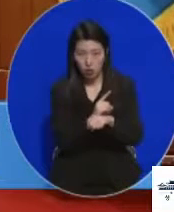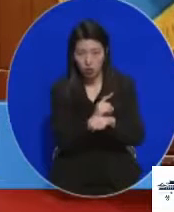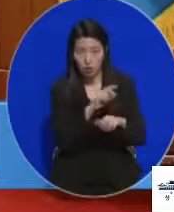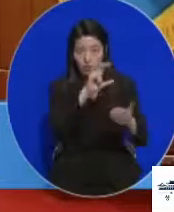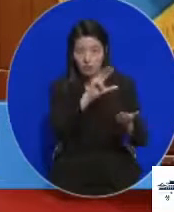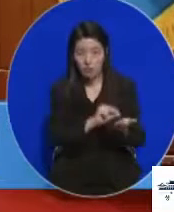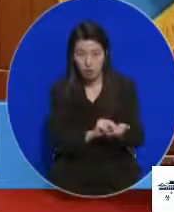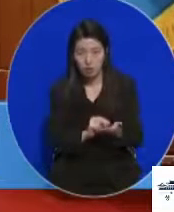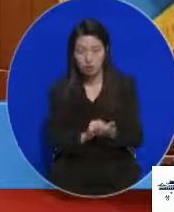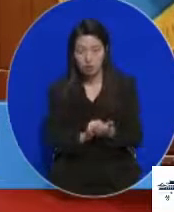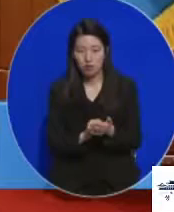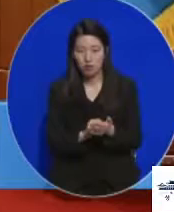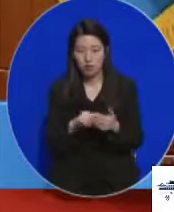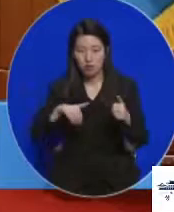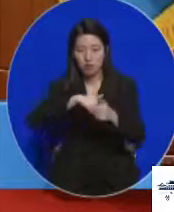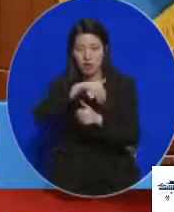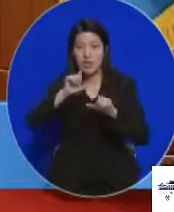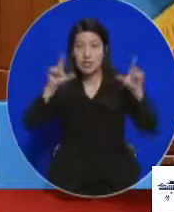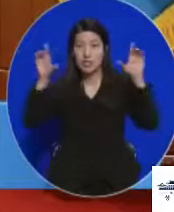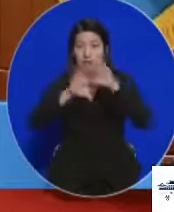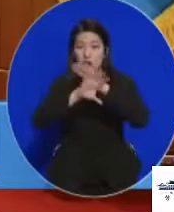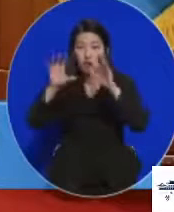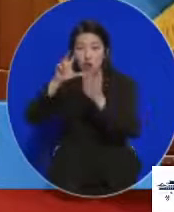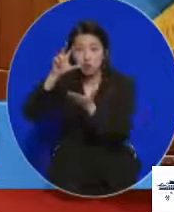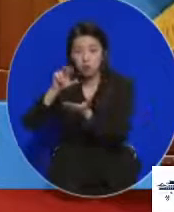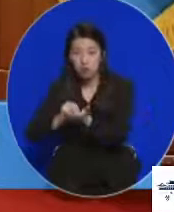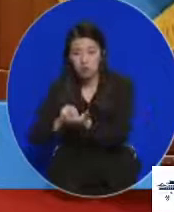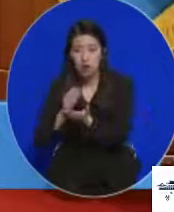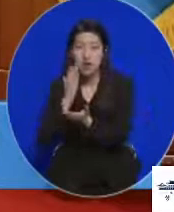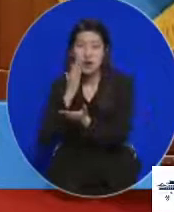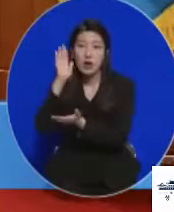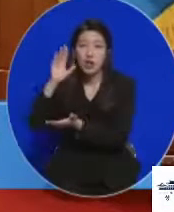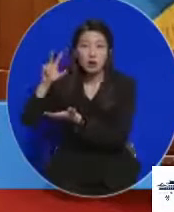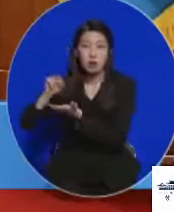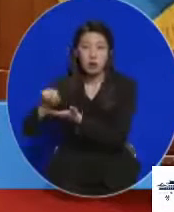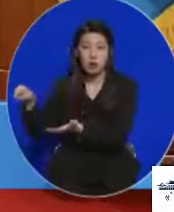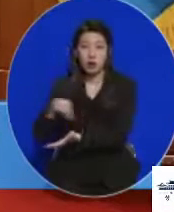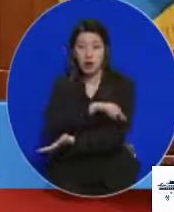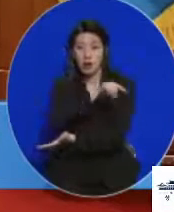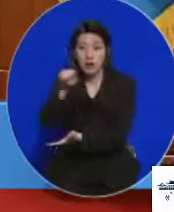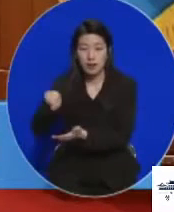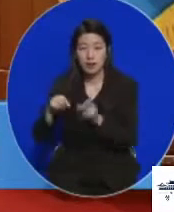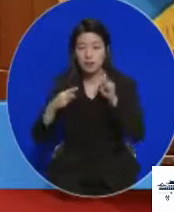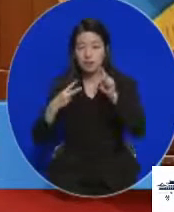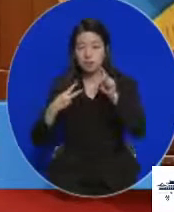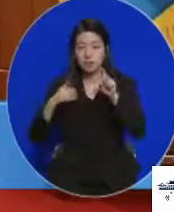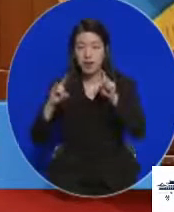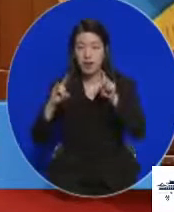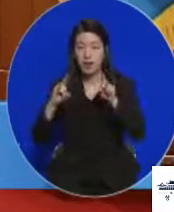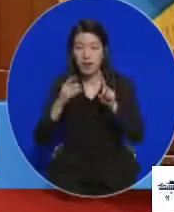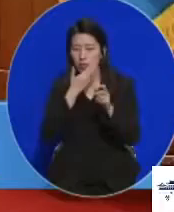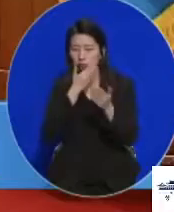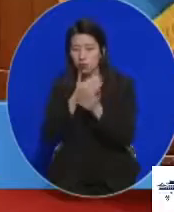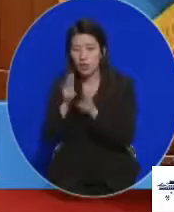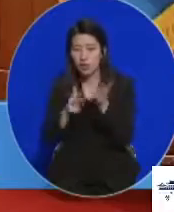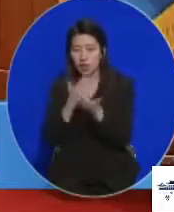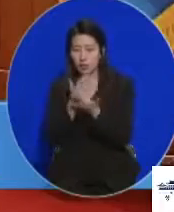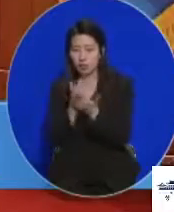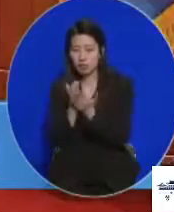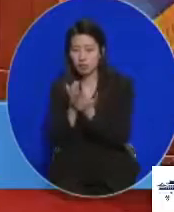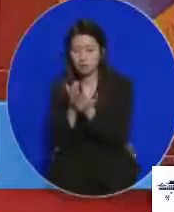병 지역 분양 발전 등 you'd 1 10대 영역 의 핵심 입법을 조속히 추진하고